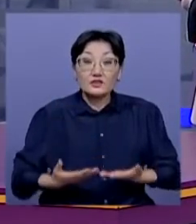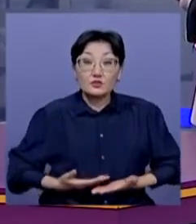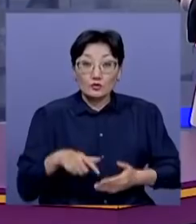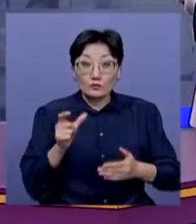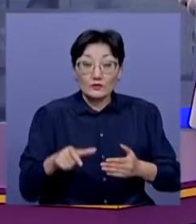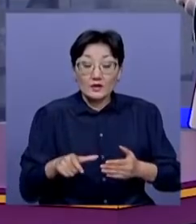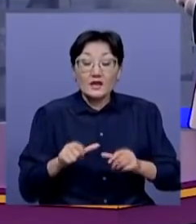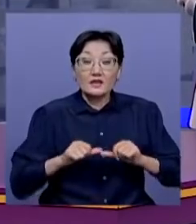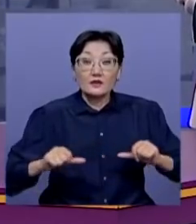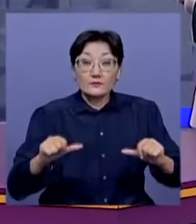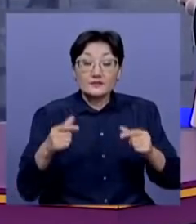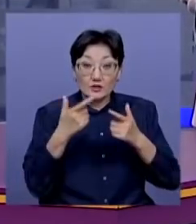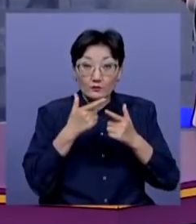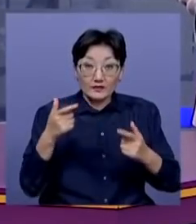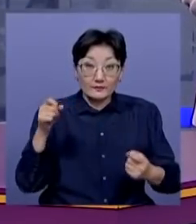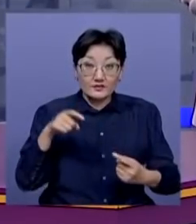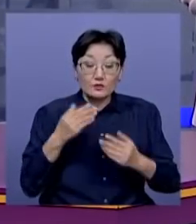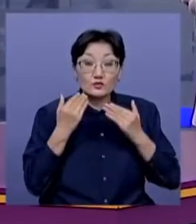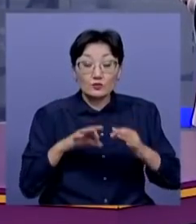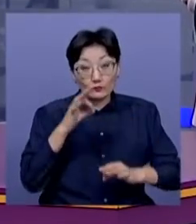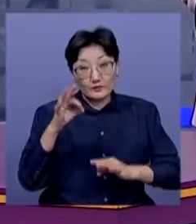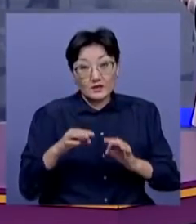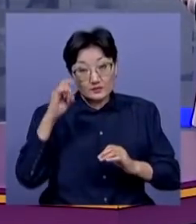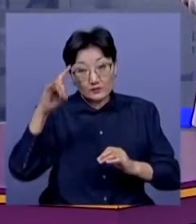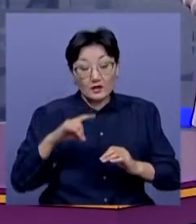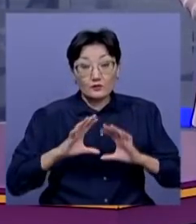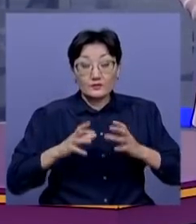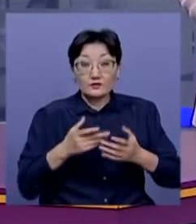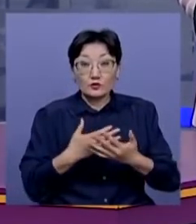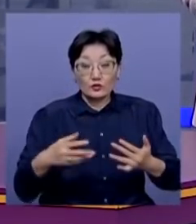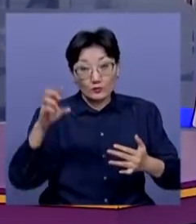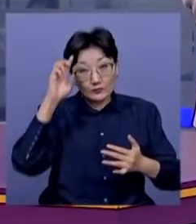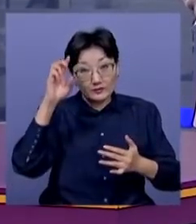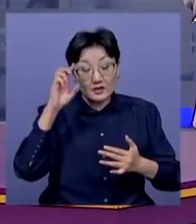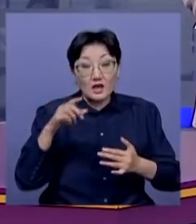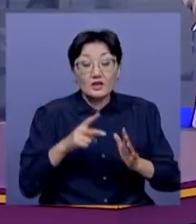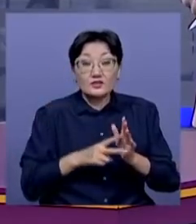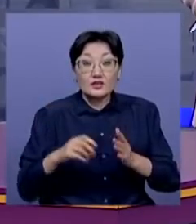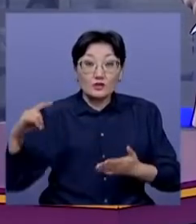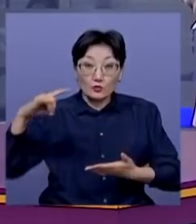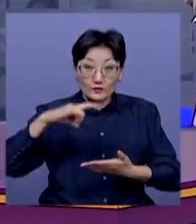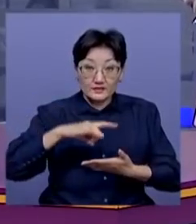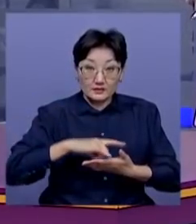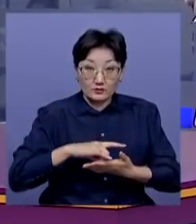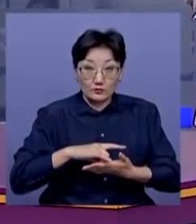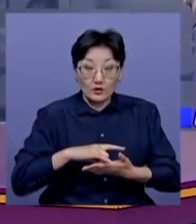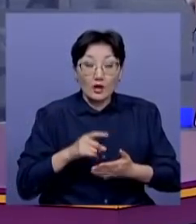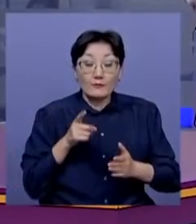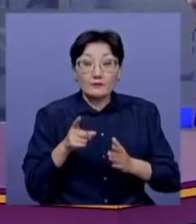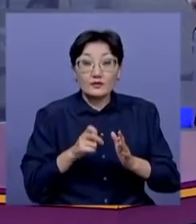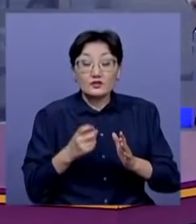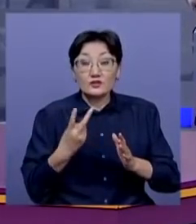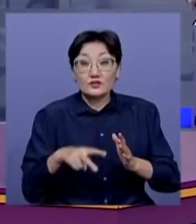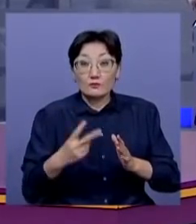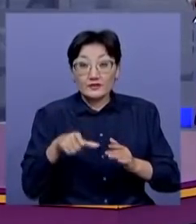Ал ведомствоаралық комиссияның мәліметінше, соңғы тәулікте елге әлемнің түрлі мемлекеттерінен 7 әуе рейсі қонған.